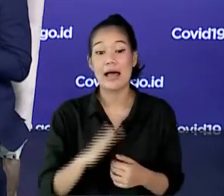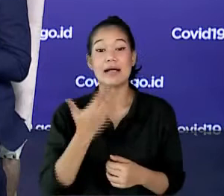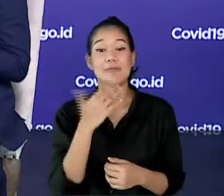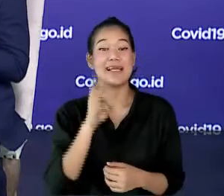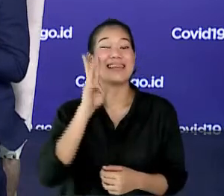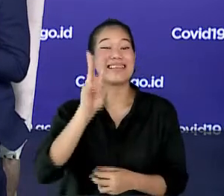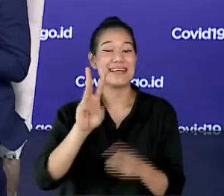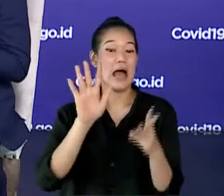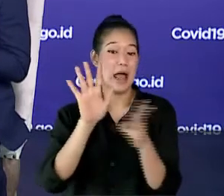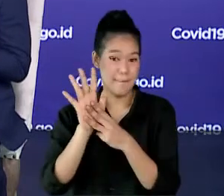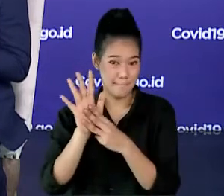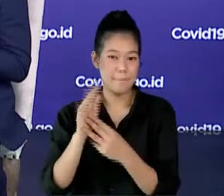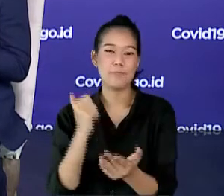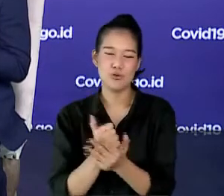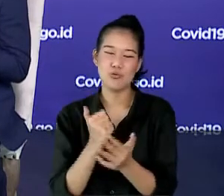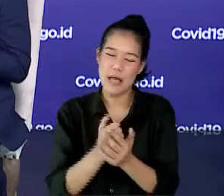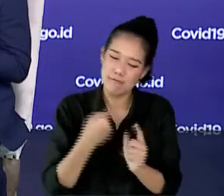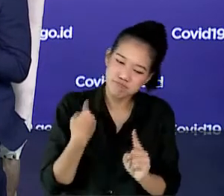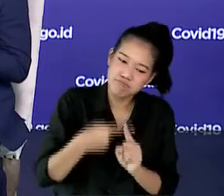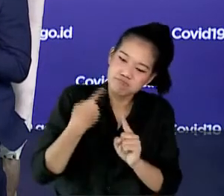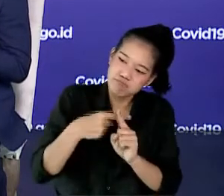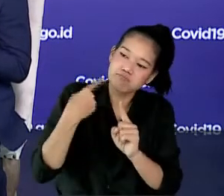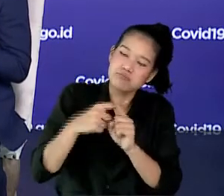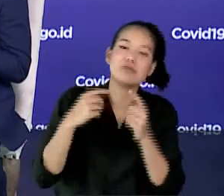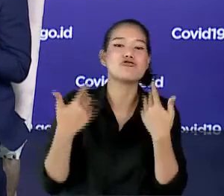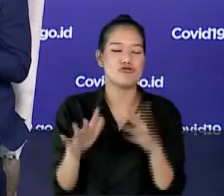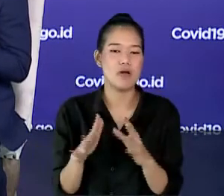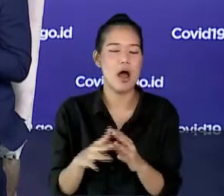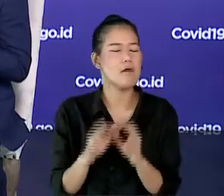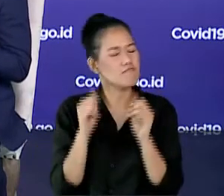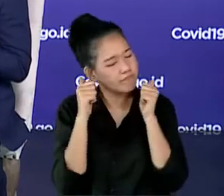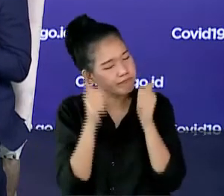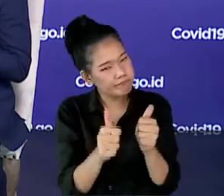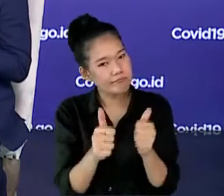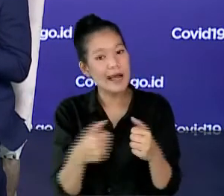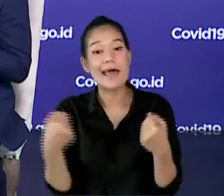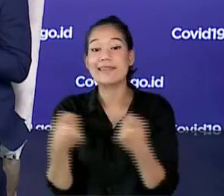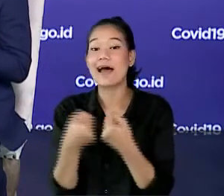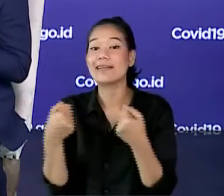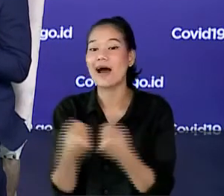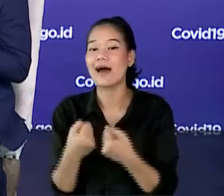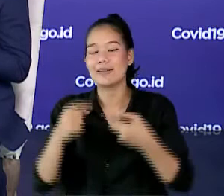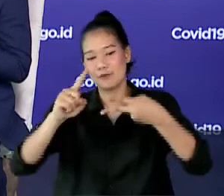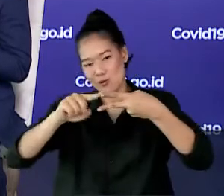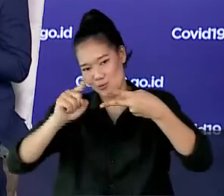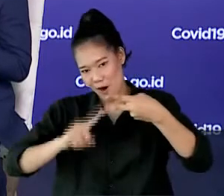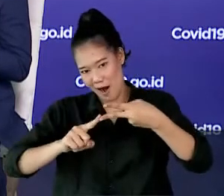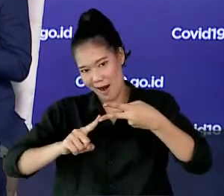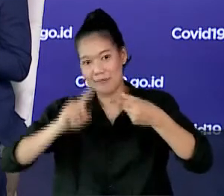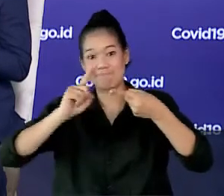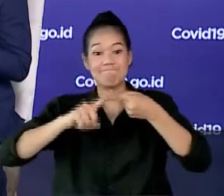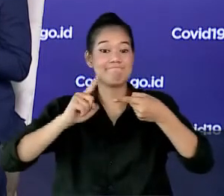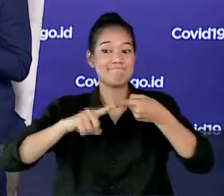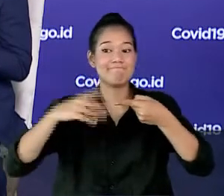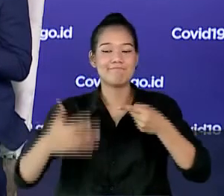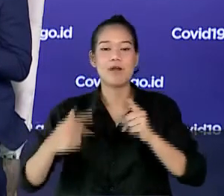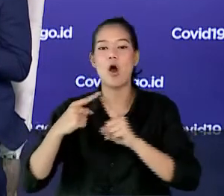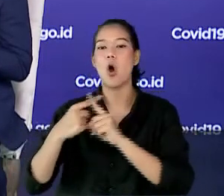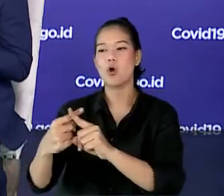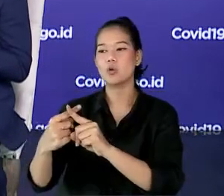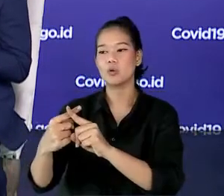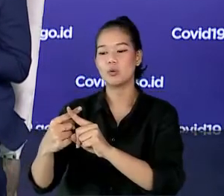ini itu sudah meningkat, sudah membaik ya. Tantangannya ada dua. Yang pertama adalah